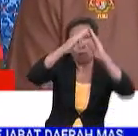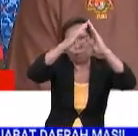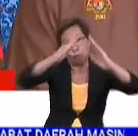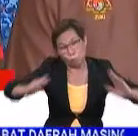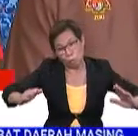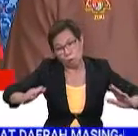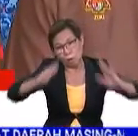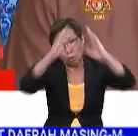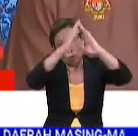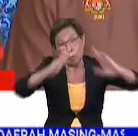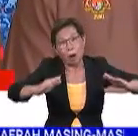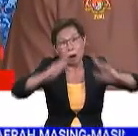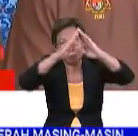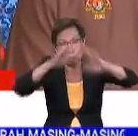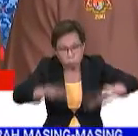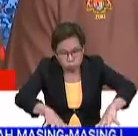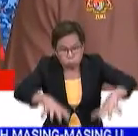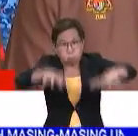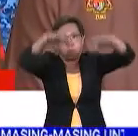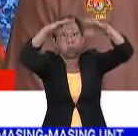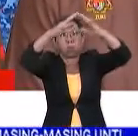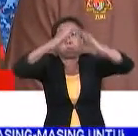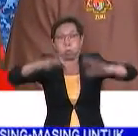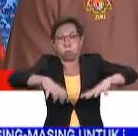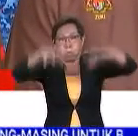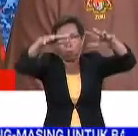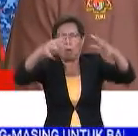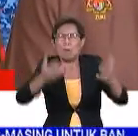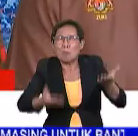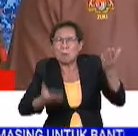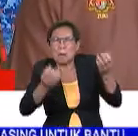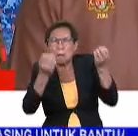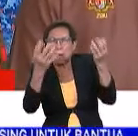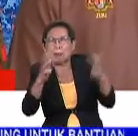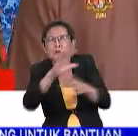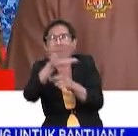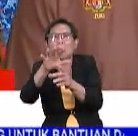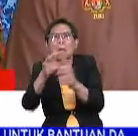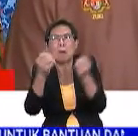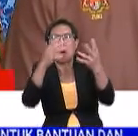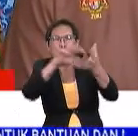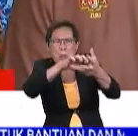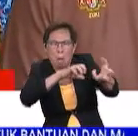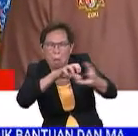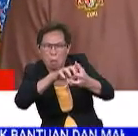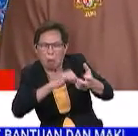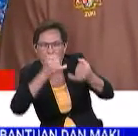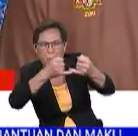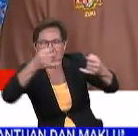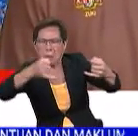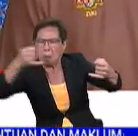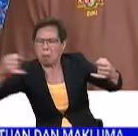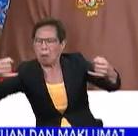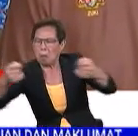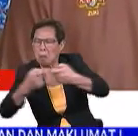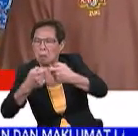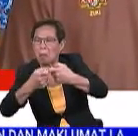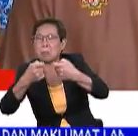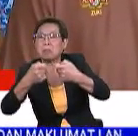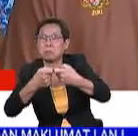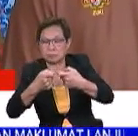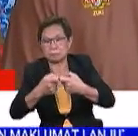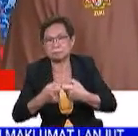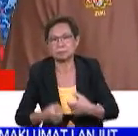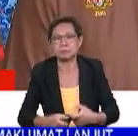lama dia berendam di dalam air, mungkin banyak kes yang melibatkan kerosakan, pendawaian, pelak dan